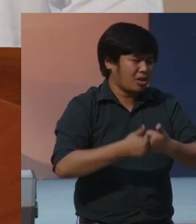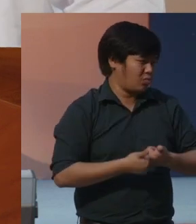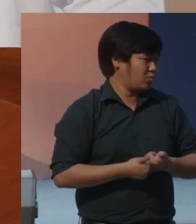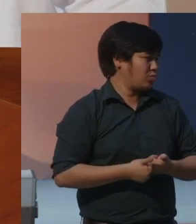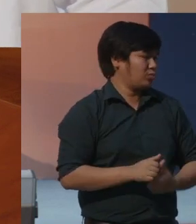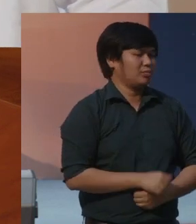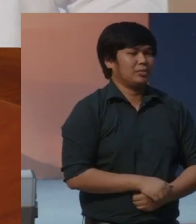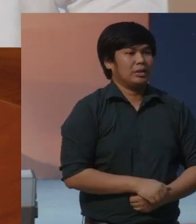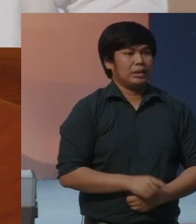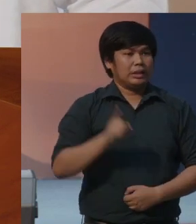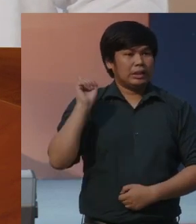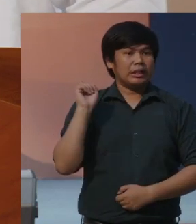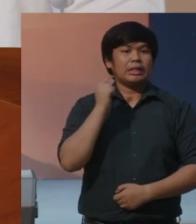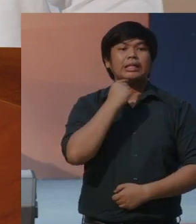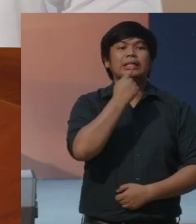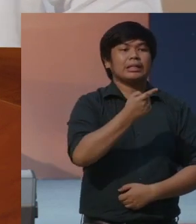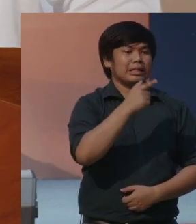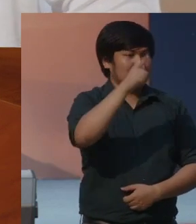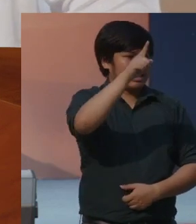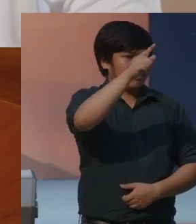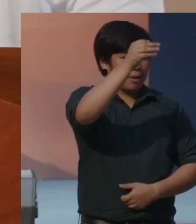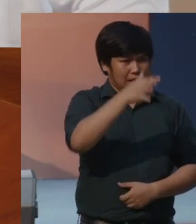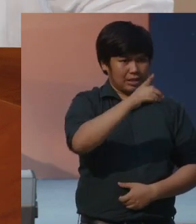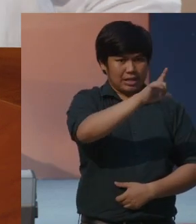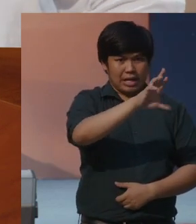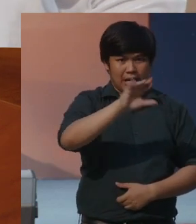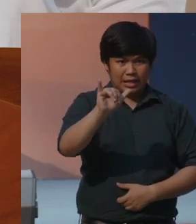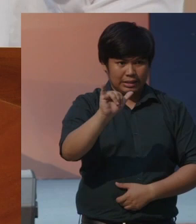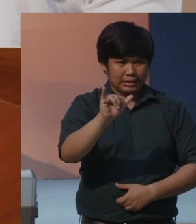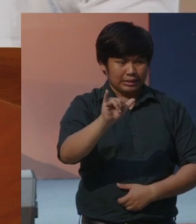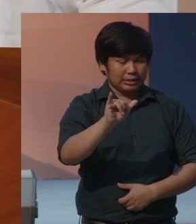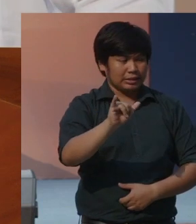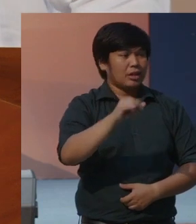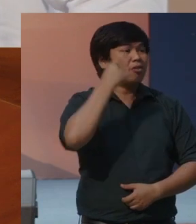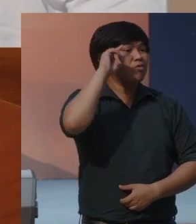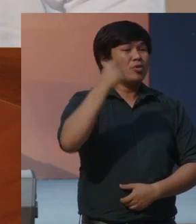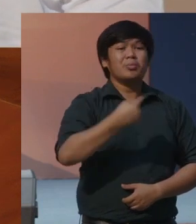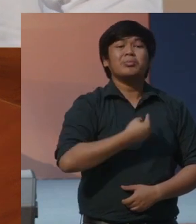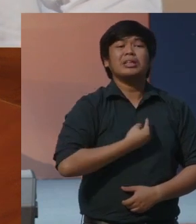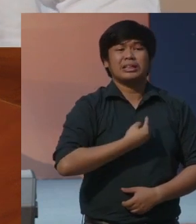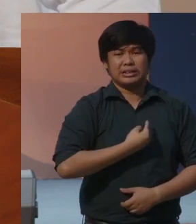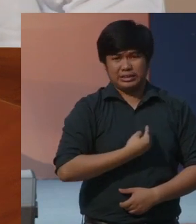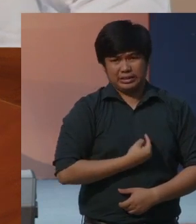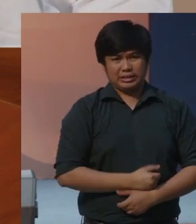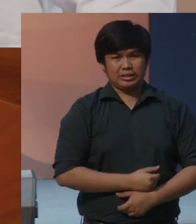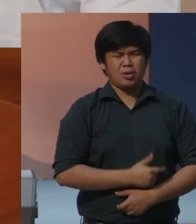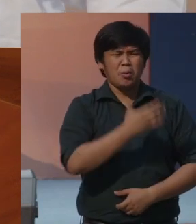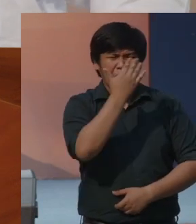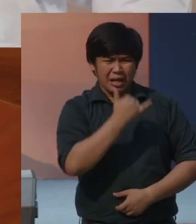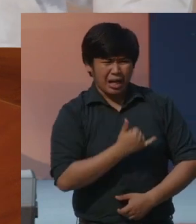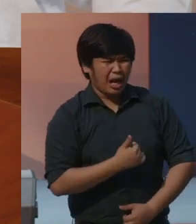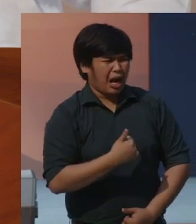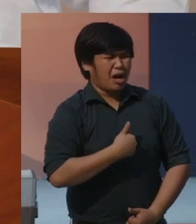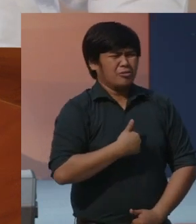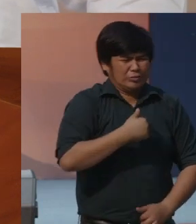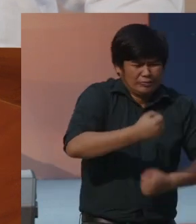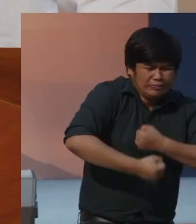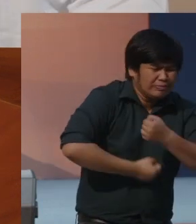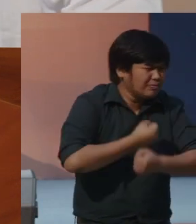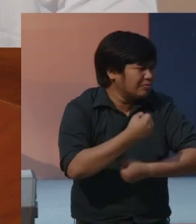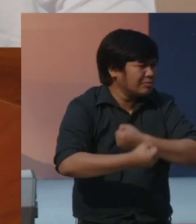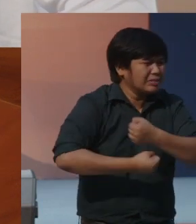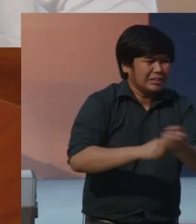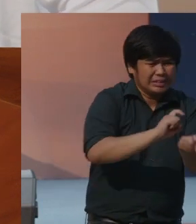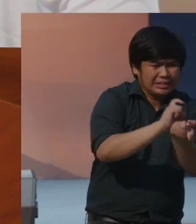kay Pastor Larry kaninang umaga pagkatapos ng service, ang mensahe pong ito ay para sa akin, sapagkat ako po'y may pinagdadaanan na